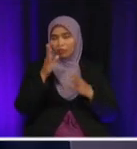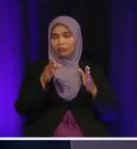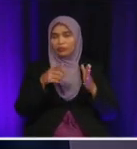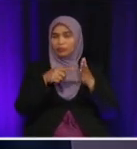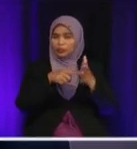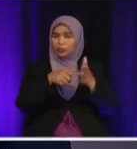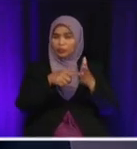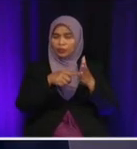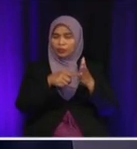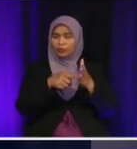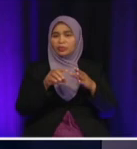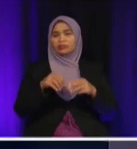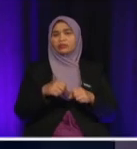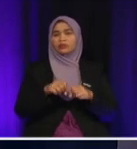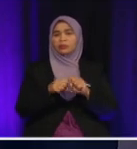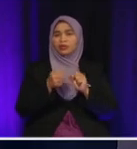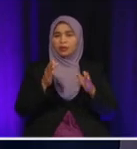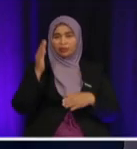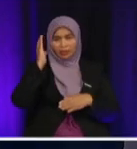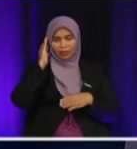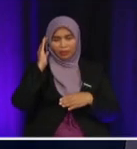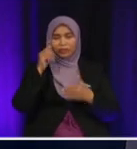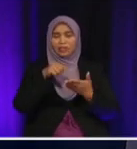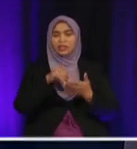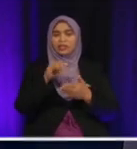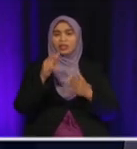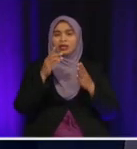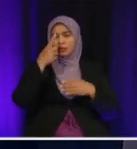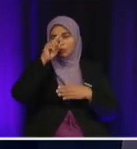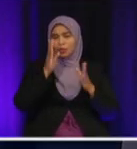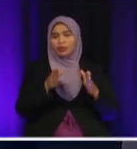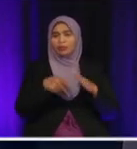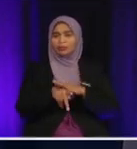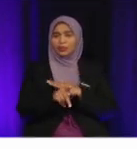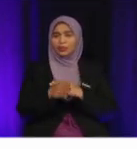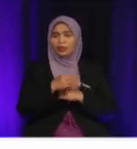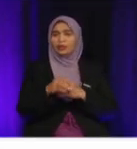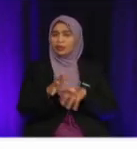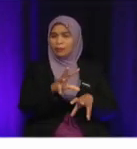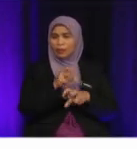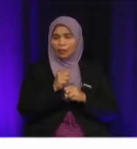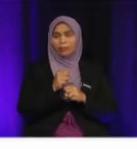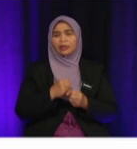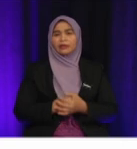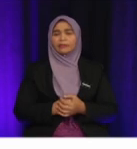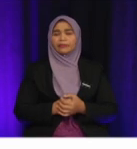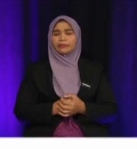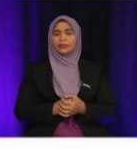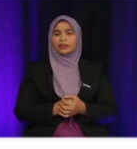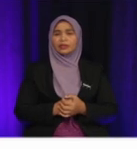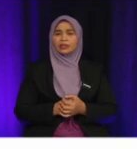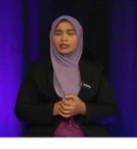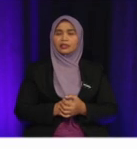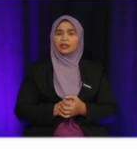pesalah yang melakukan kesalahan membunuh dan juga merompak. Yang kedua, ya, tidak berlaku rampasan harta